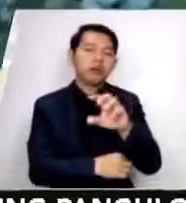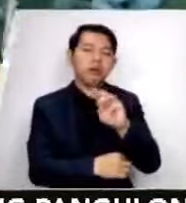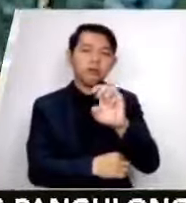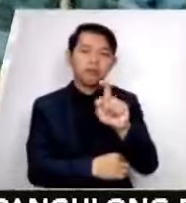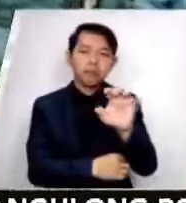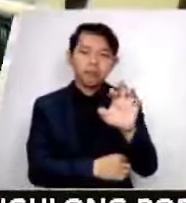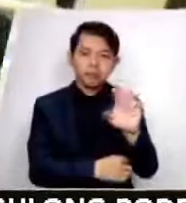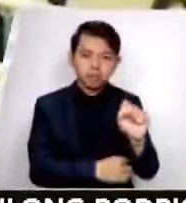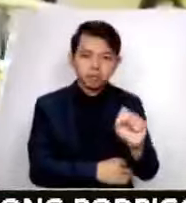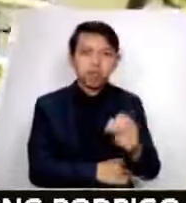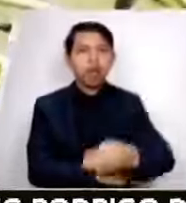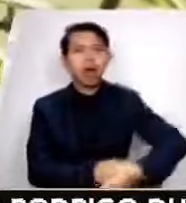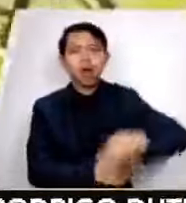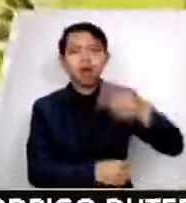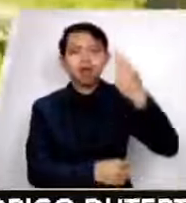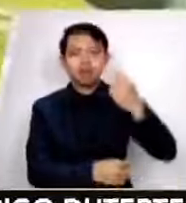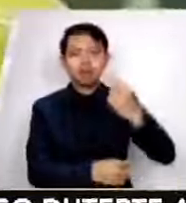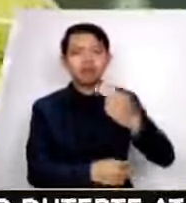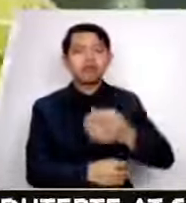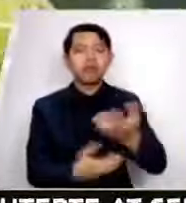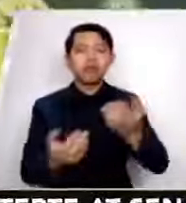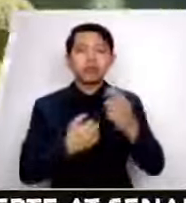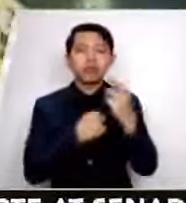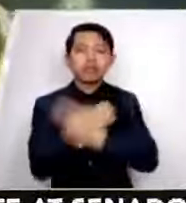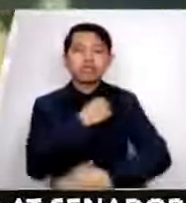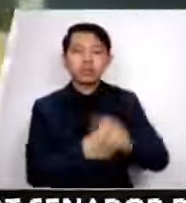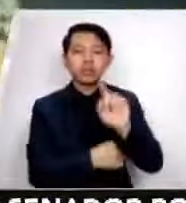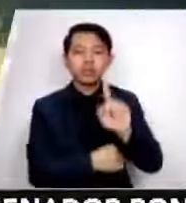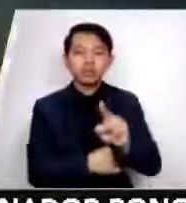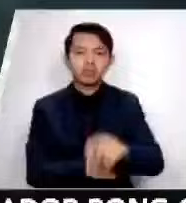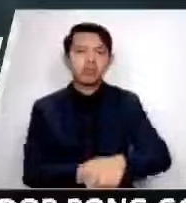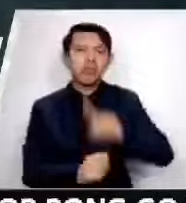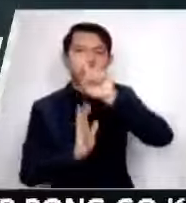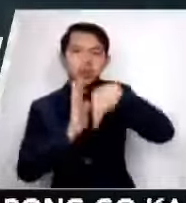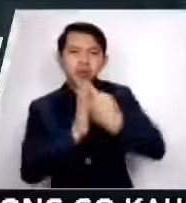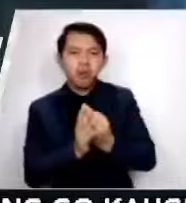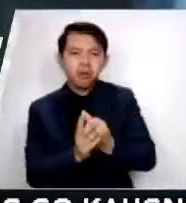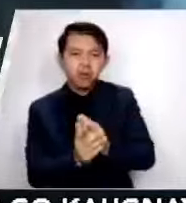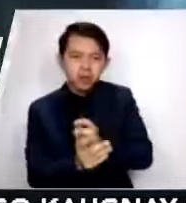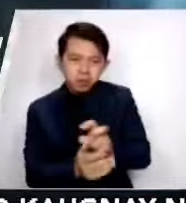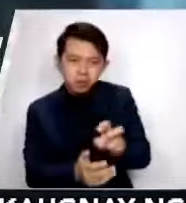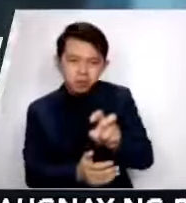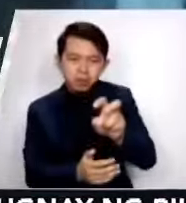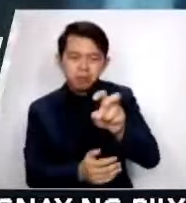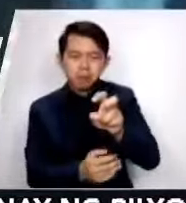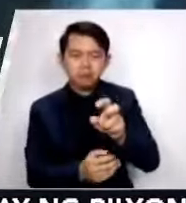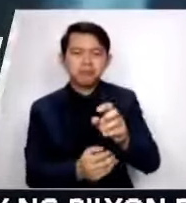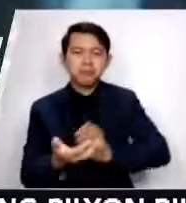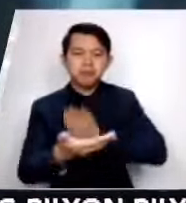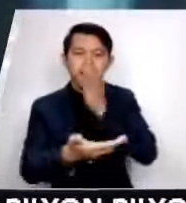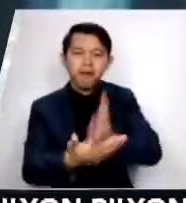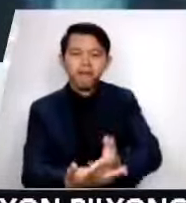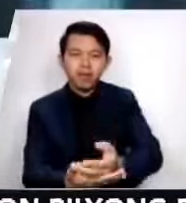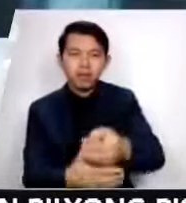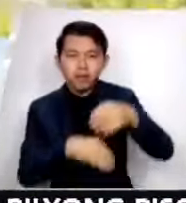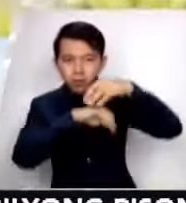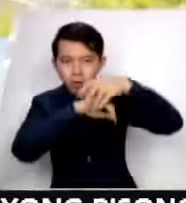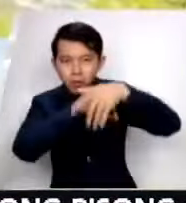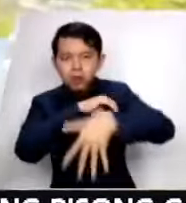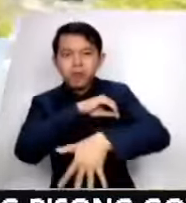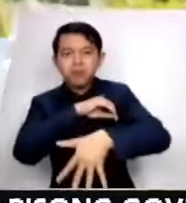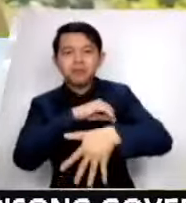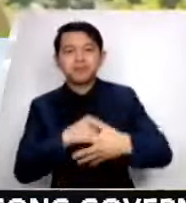isang oras ang hike ng grupo ni na Jessica. If you're looking for a new adventure, swak na swak ang Awasan